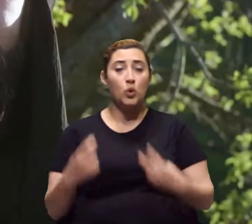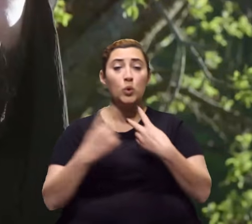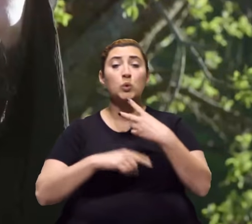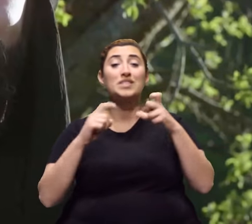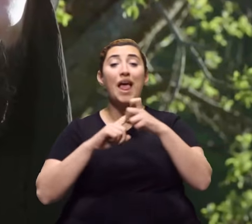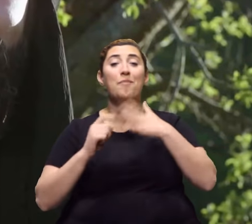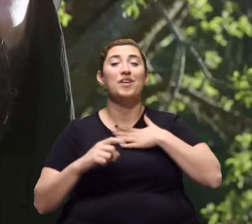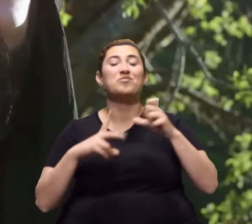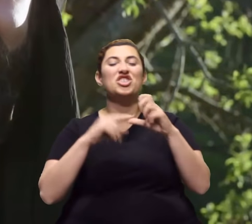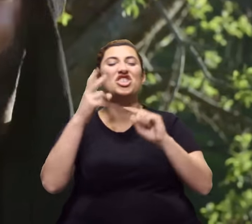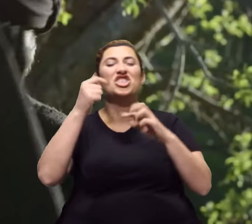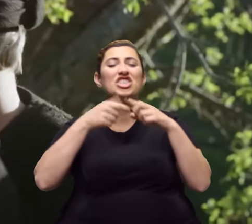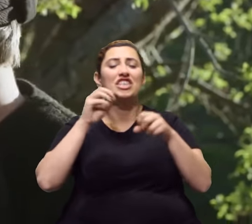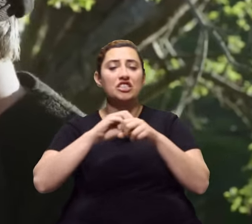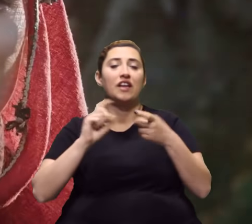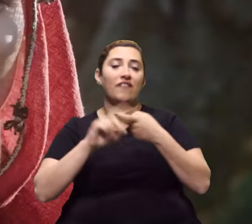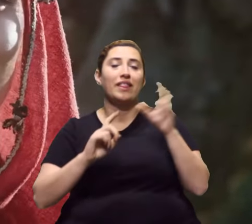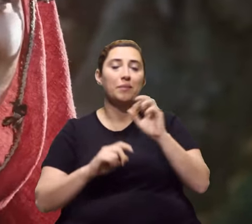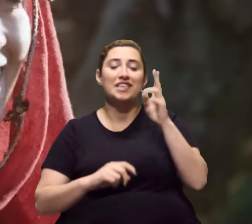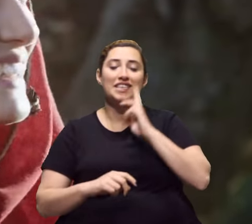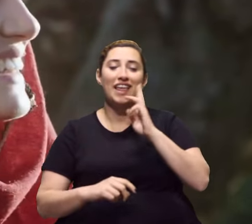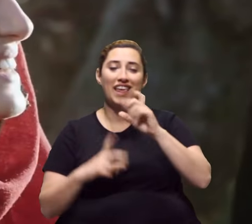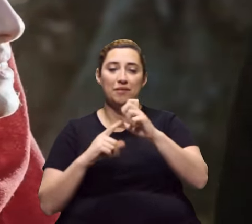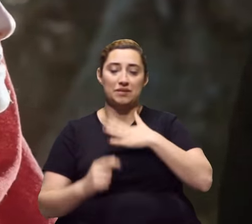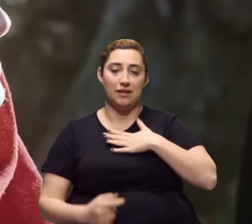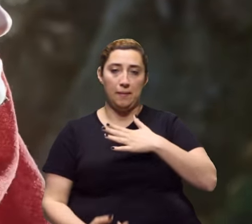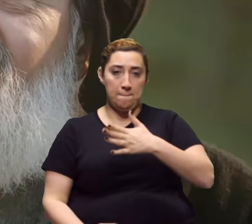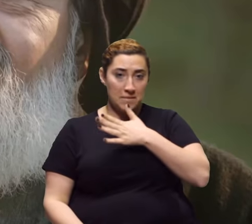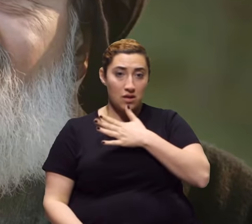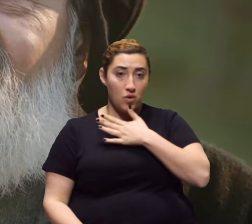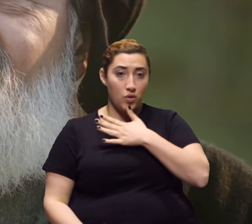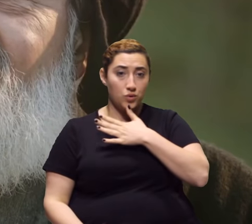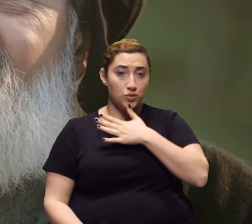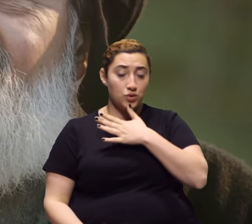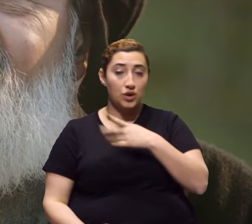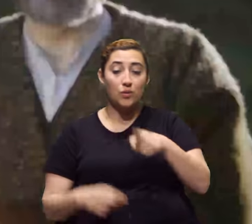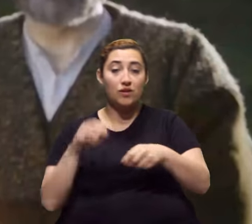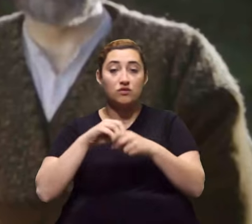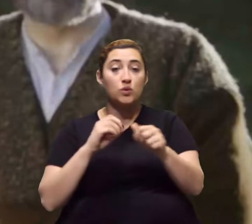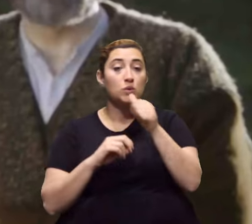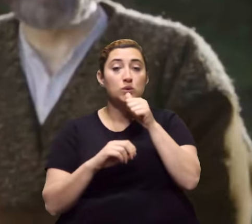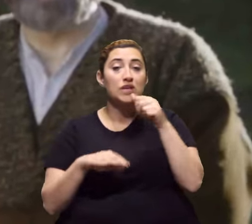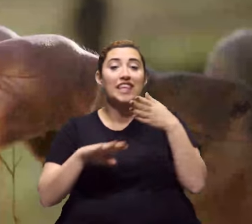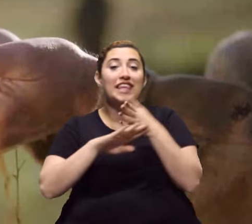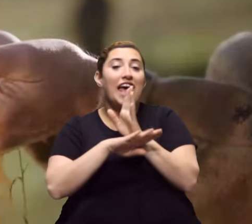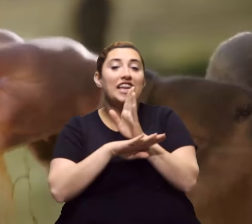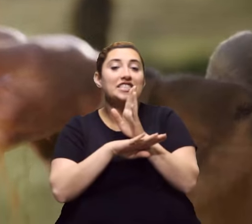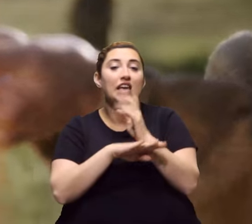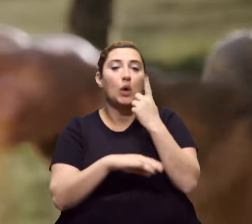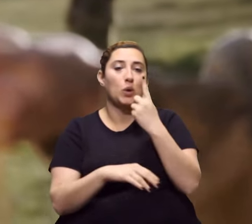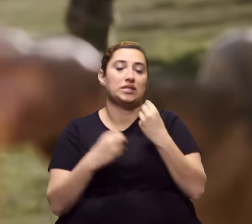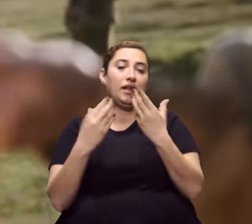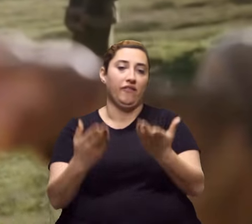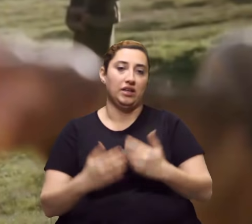Yunus Emre'm şiirlerinden dahi şeyhimizden bilmişiz ki tasavvufta su hakikati temsil